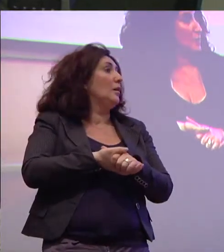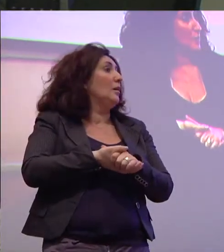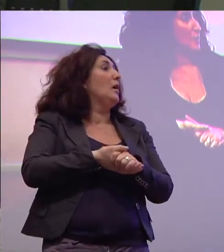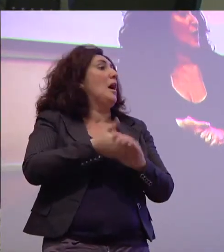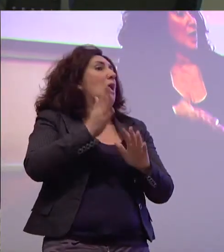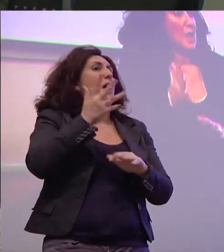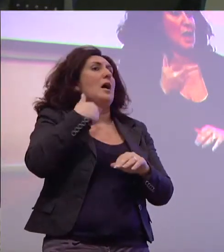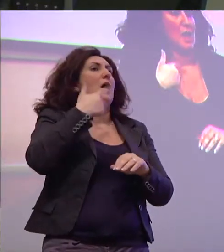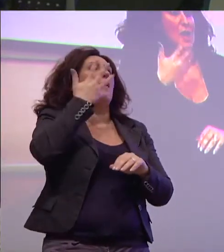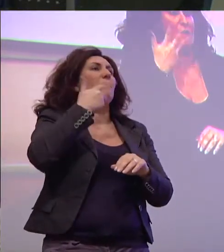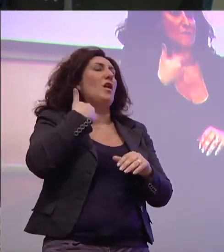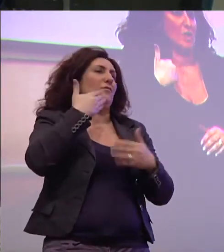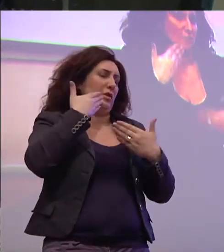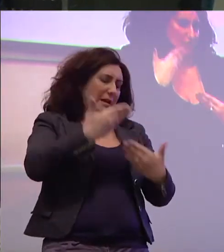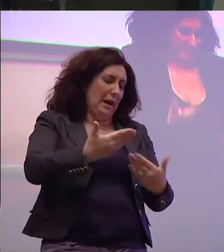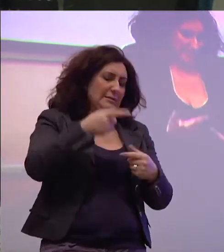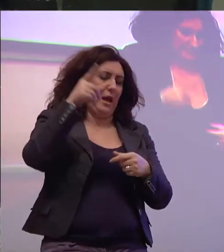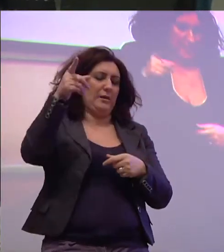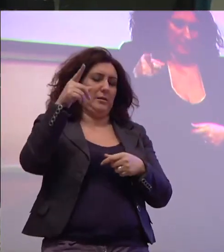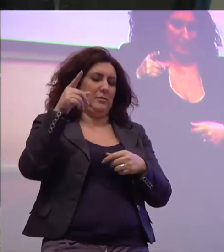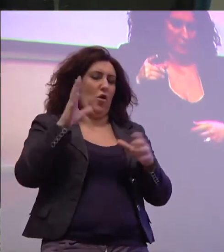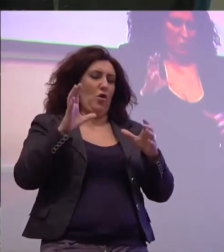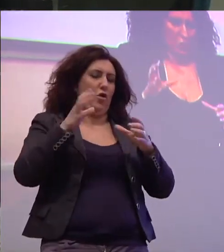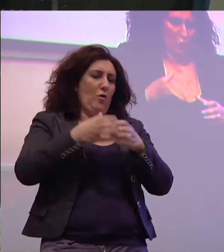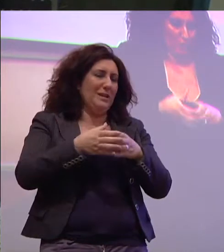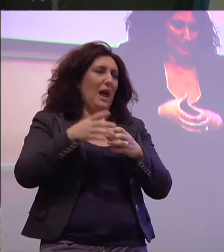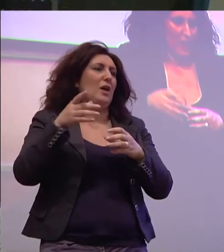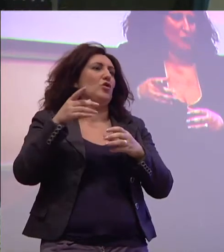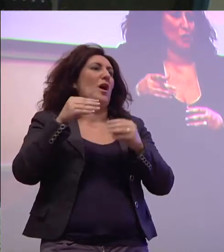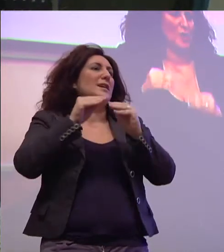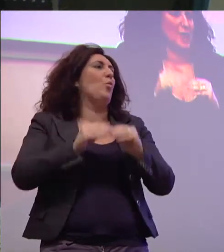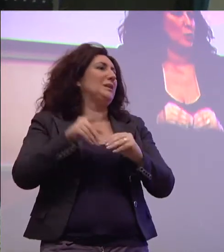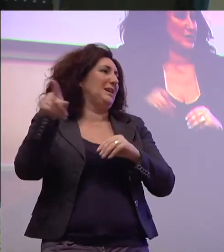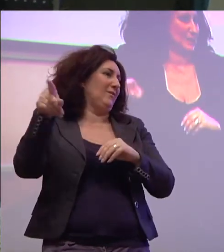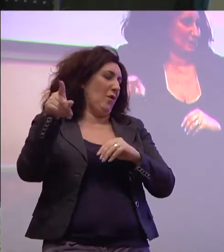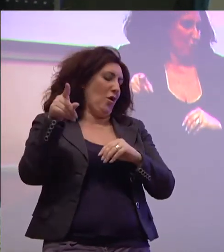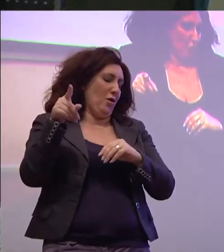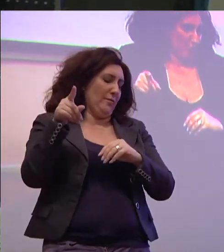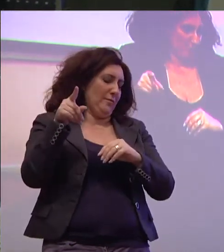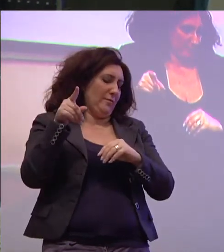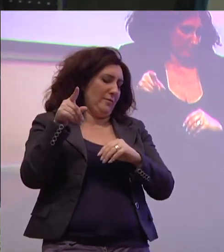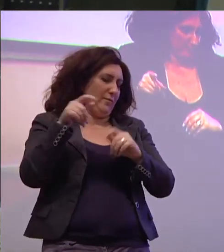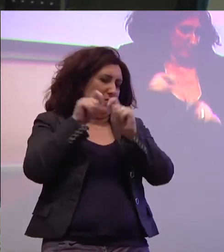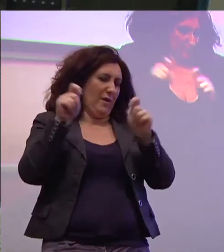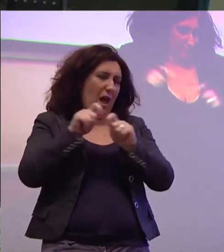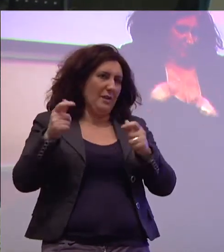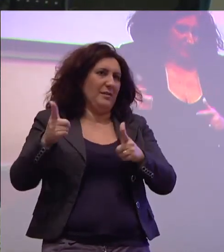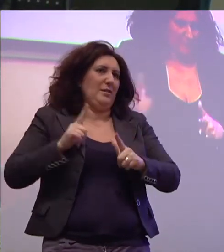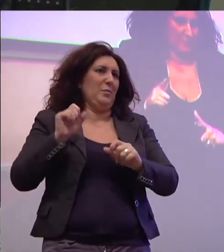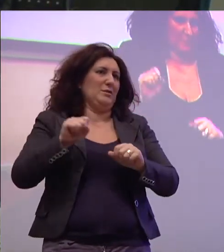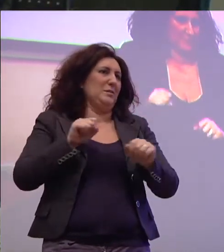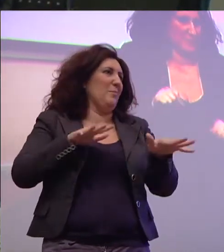Volevo ringraziare quindi il Comitato Esecutivo della Fund per avermi dato la possibilità di moderare questi lavori.